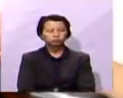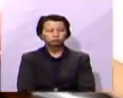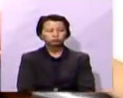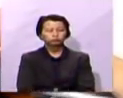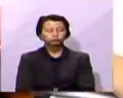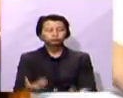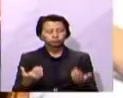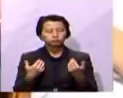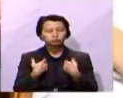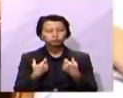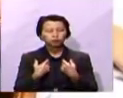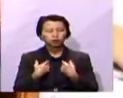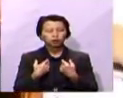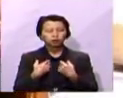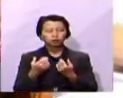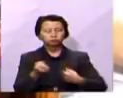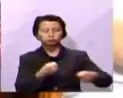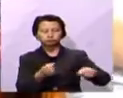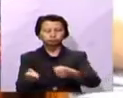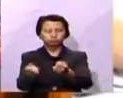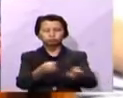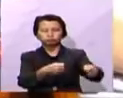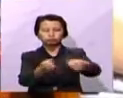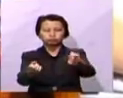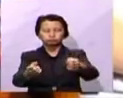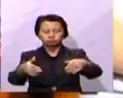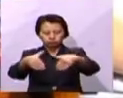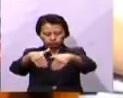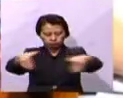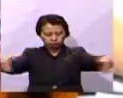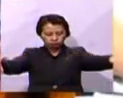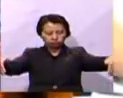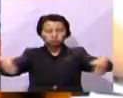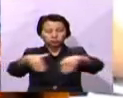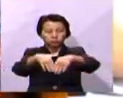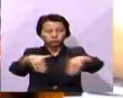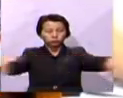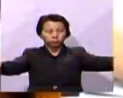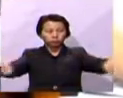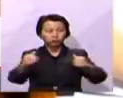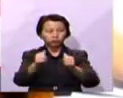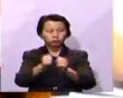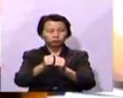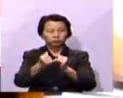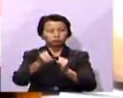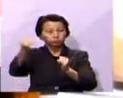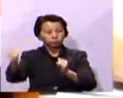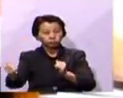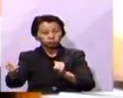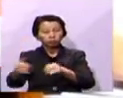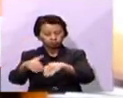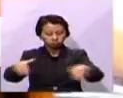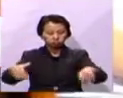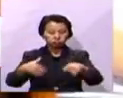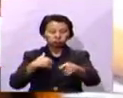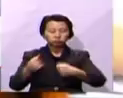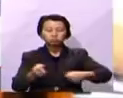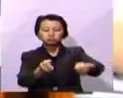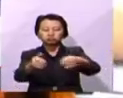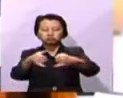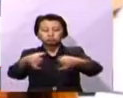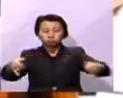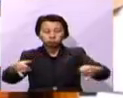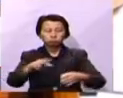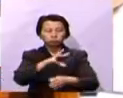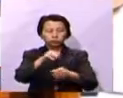Mempunyai beberapa batang sungai yang bersempadan dengan jiran-jiran kita,